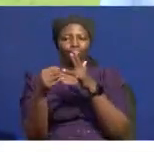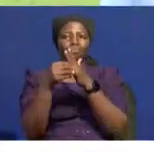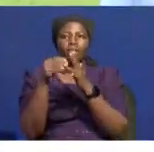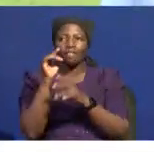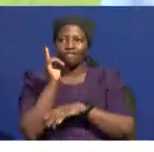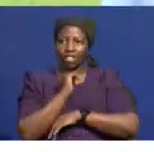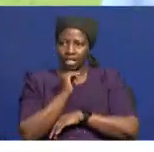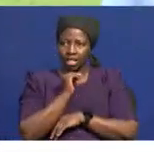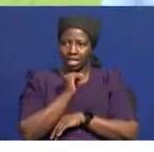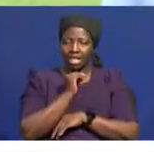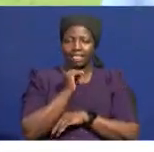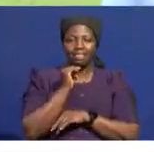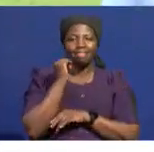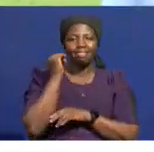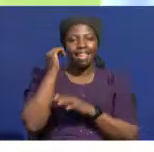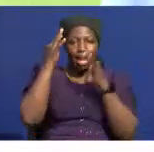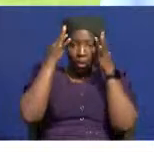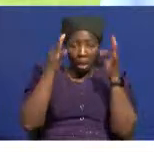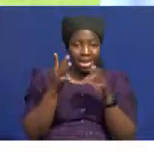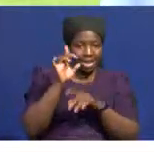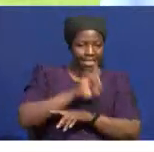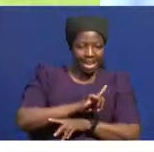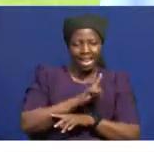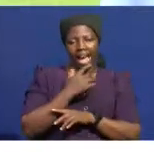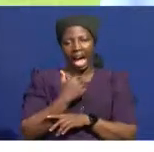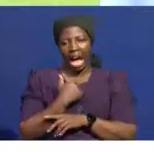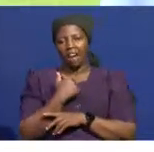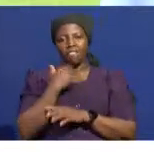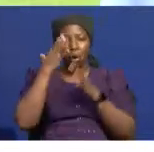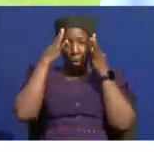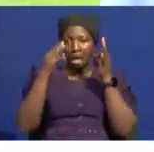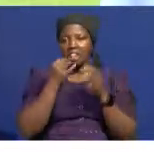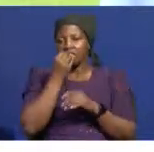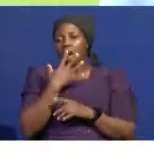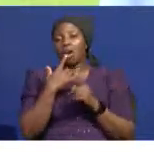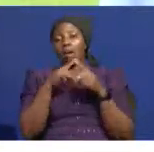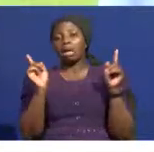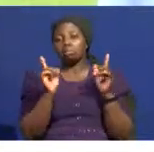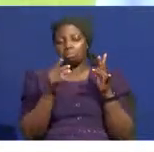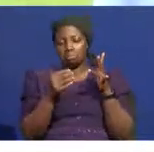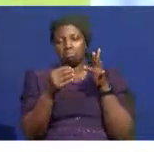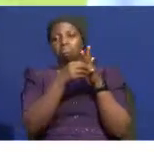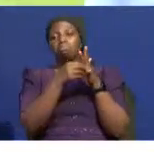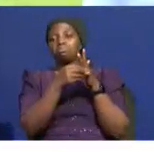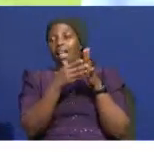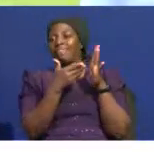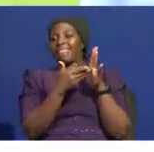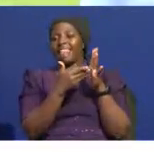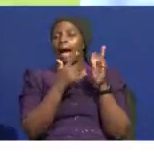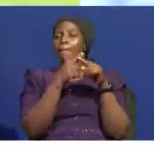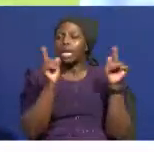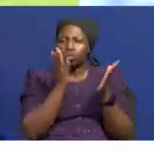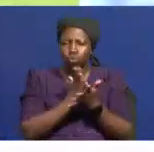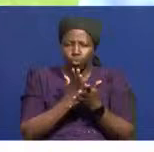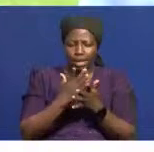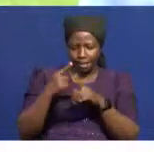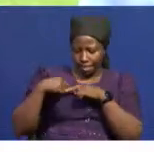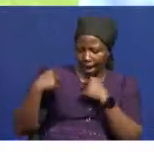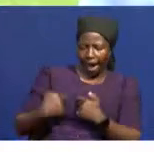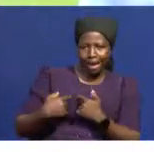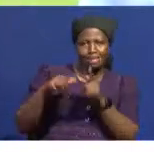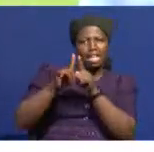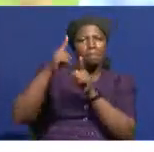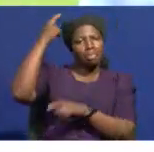hii. Imerebeswa na maua ya arusi. Lakini hata pete imevariswa. Lakini kwa roho zetu na akili zetu